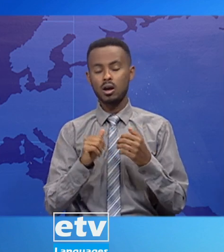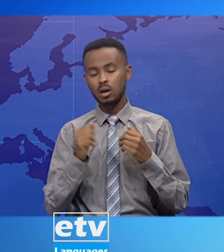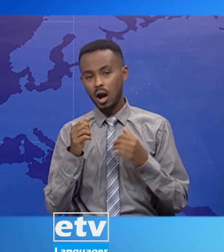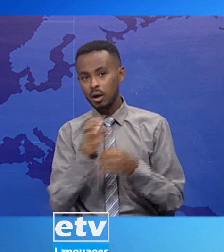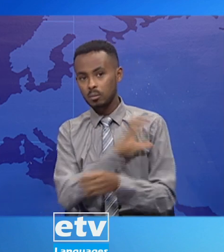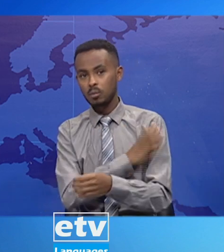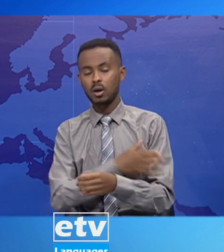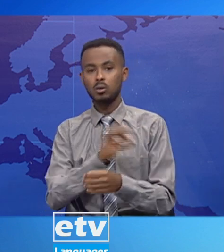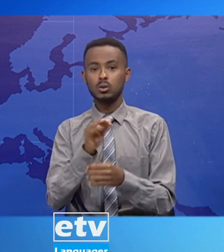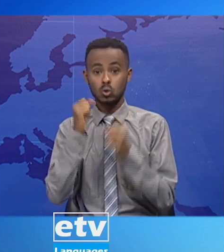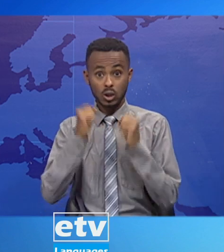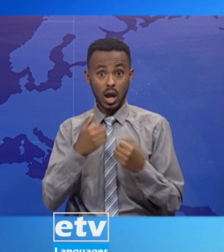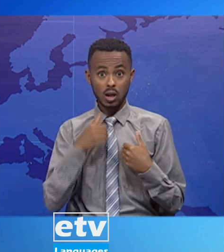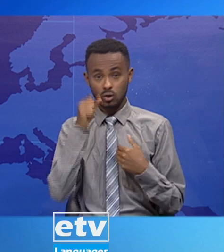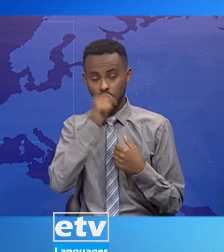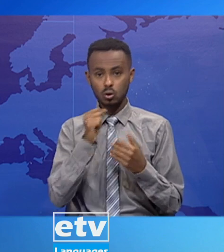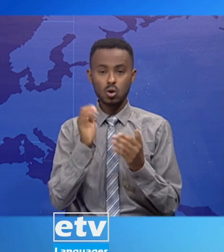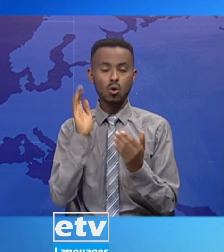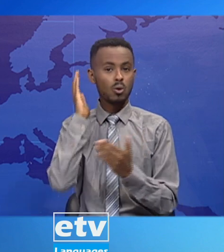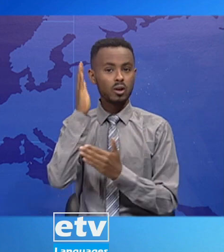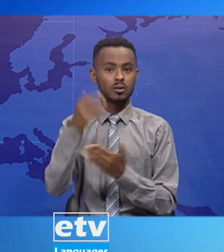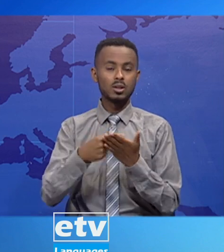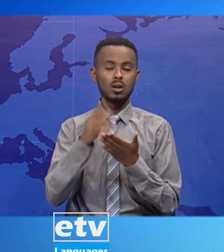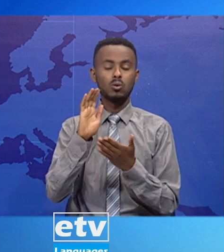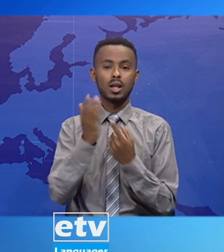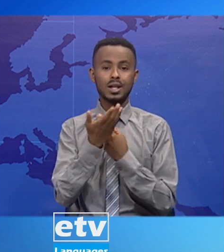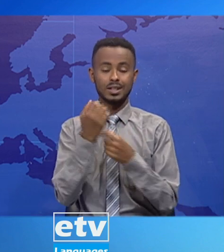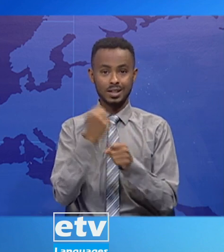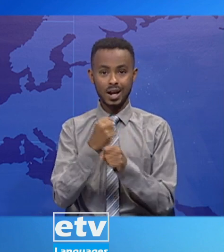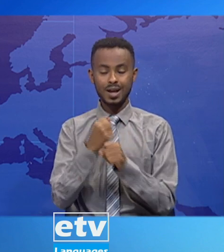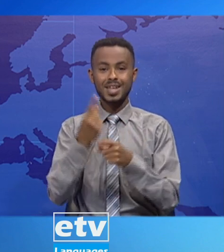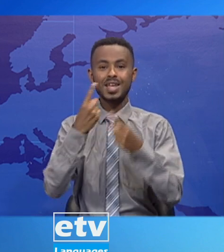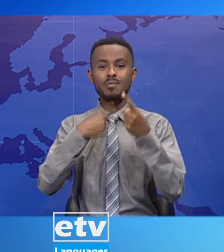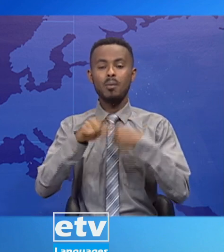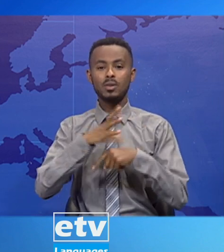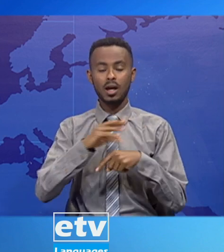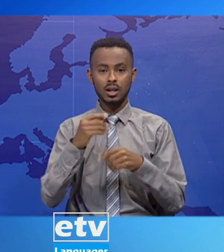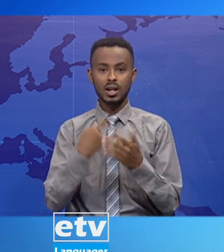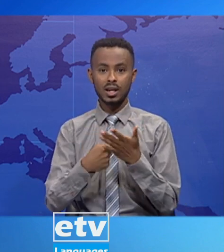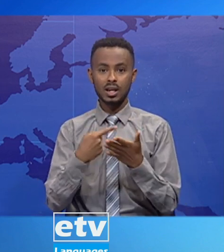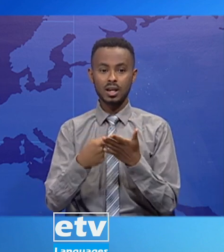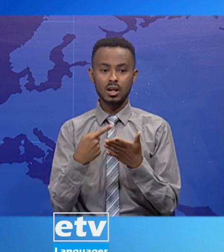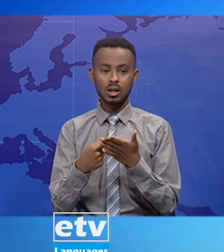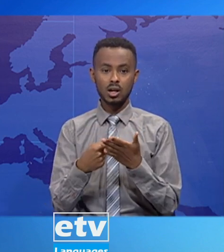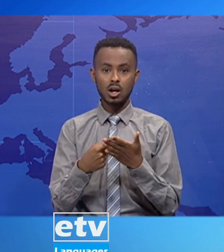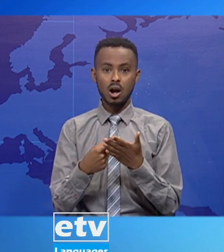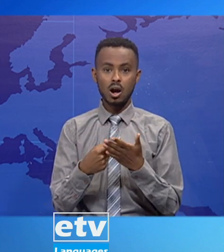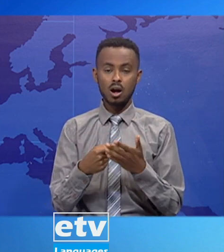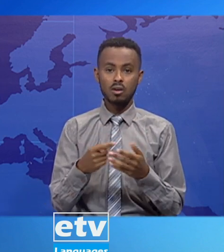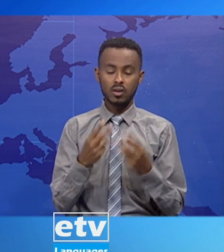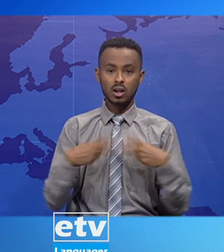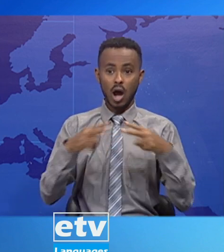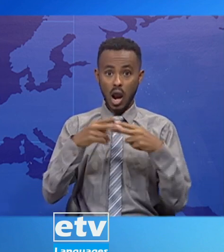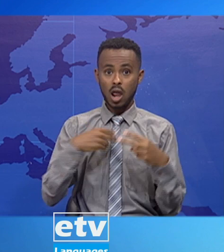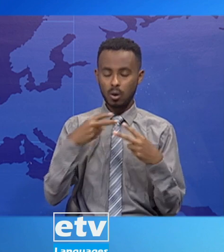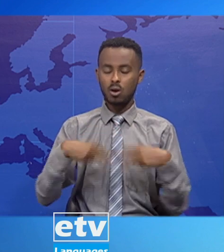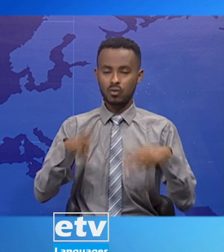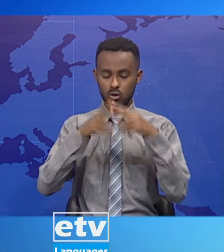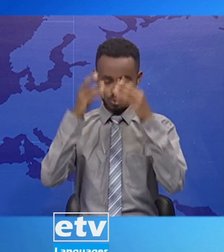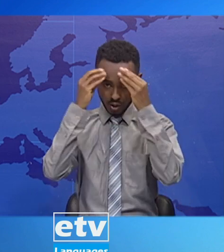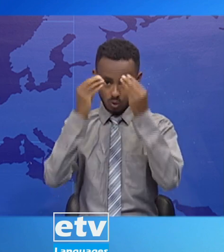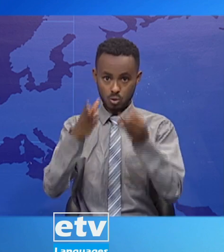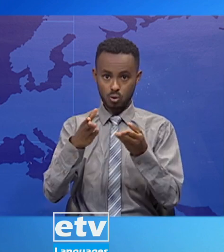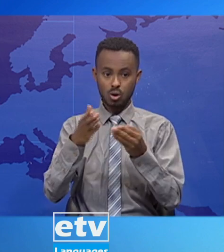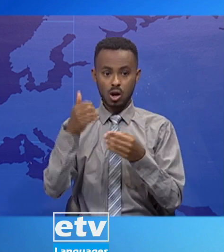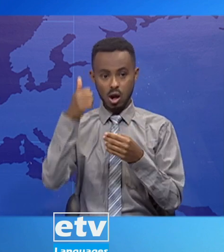ችሎታ ያላቸው ዘፋኞችም ወደፊት በዚህ አይነት መልኩ ስንሰራ የማምጣት ነው። እንዴ ደግሞ አለን የሚሉም ካሉ ለፌዴሬሽኑ ቢያሳውቁ